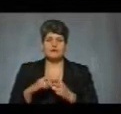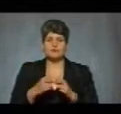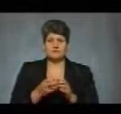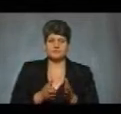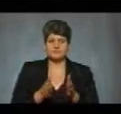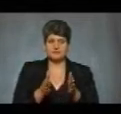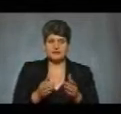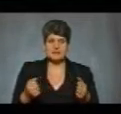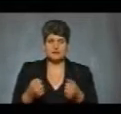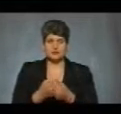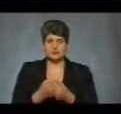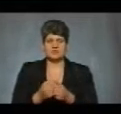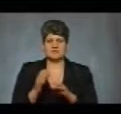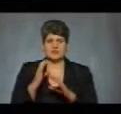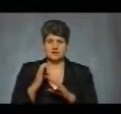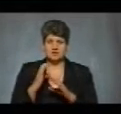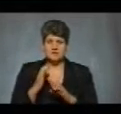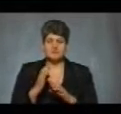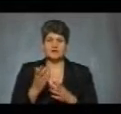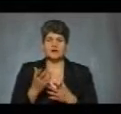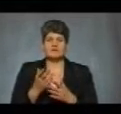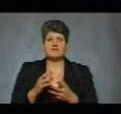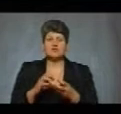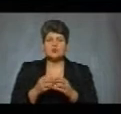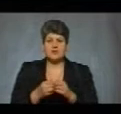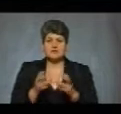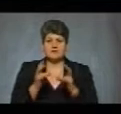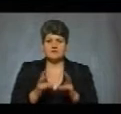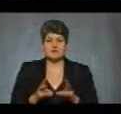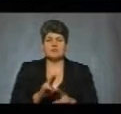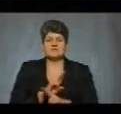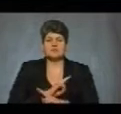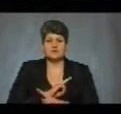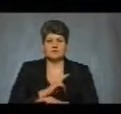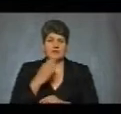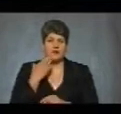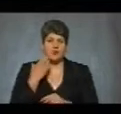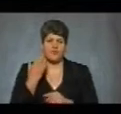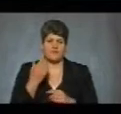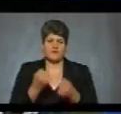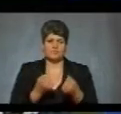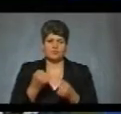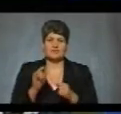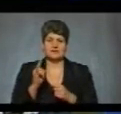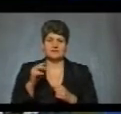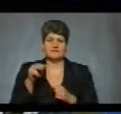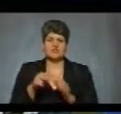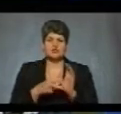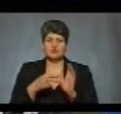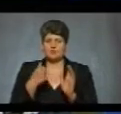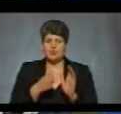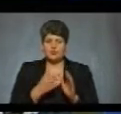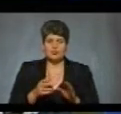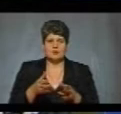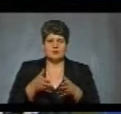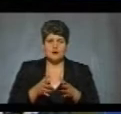Зіткнулись і вантажівка та Kia Sportage. В результаті аварії загинув водій легкового автомобіля та дитина 2007 року народження.